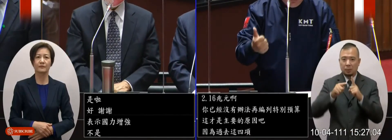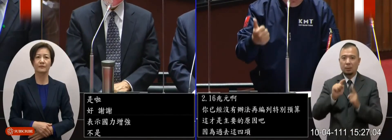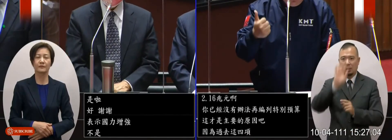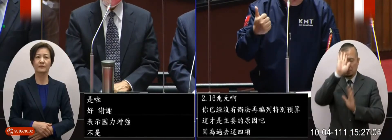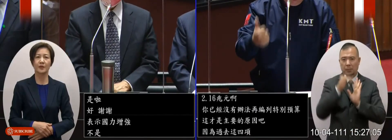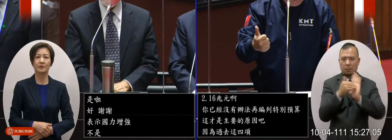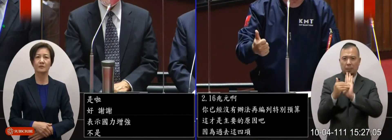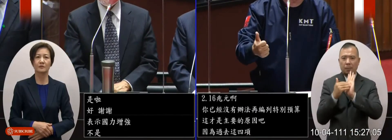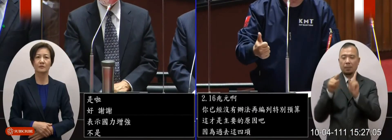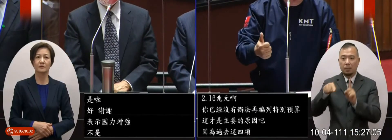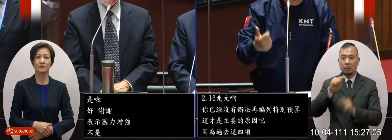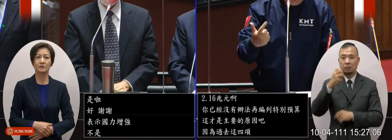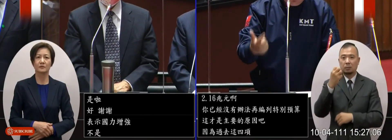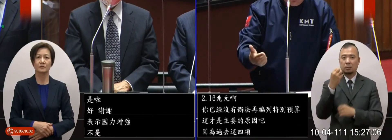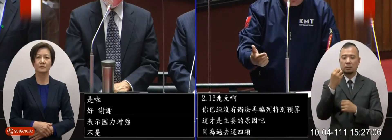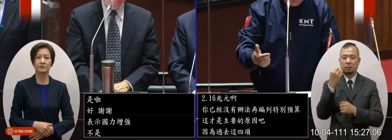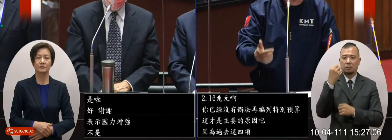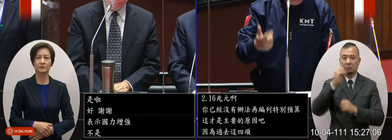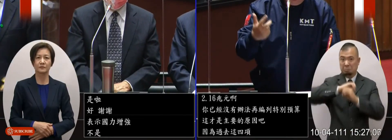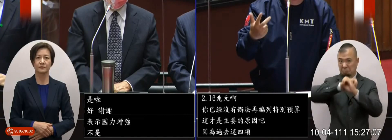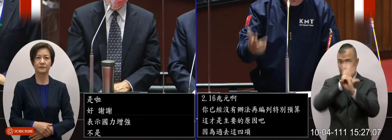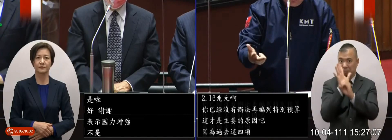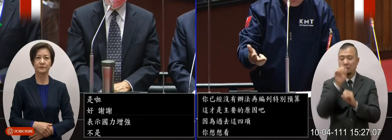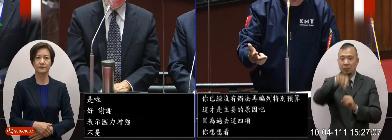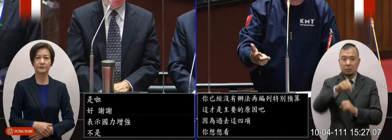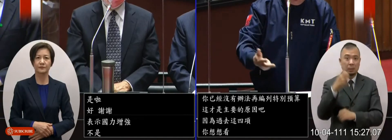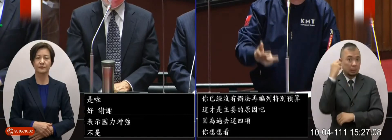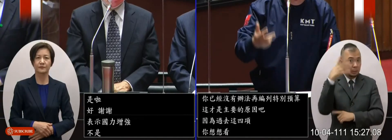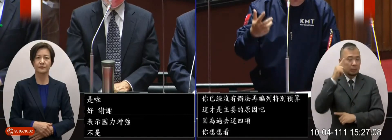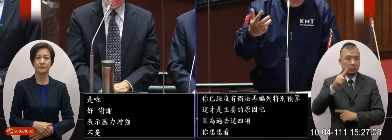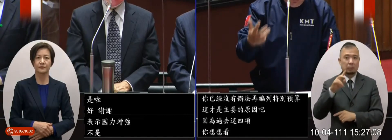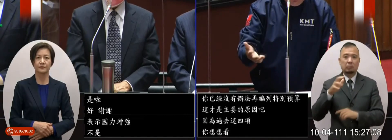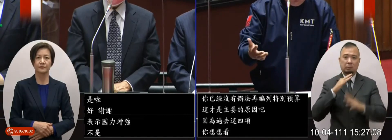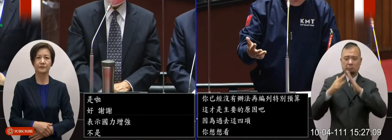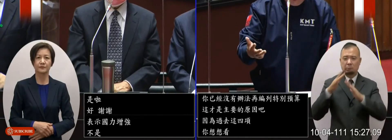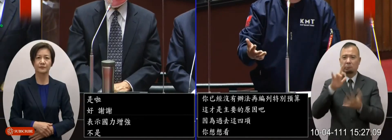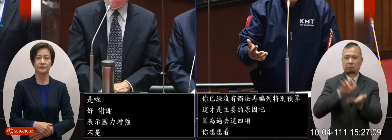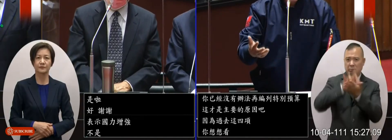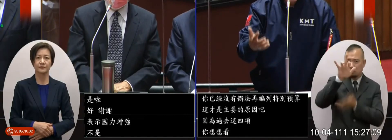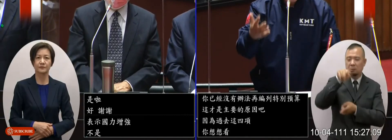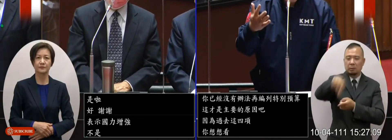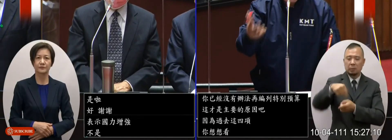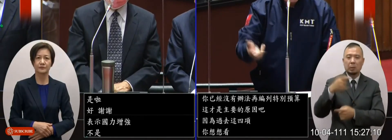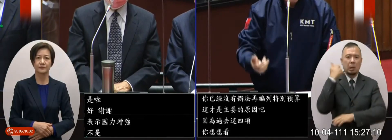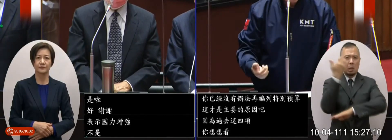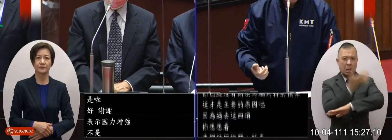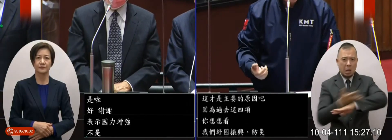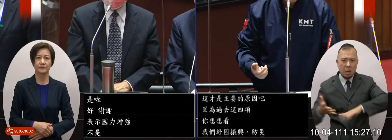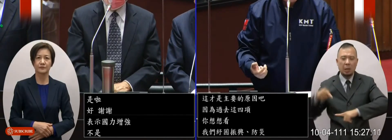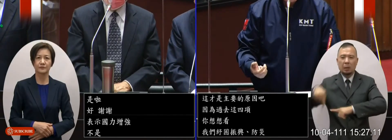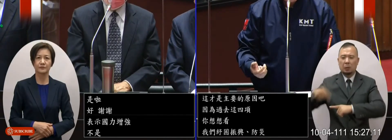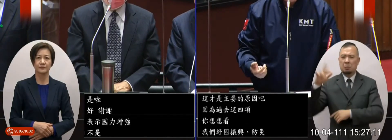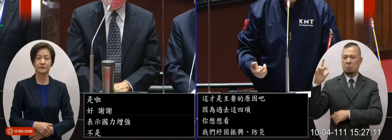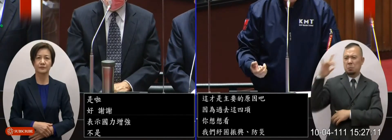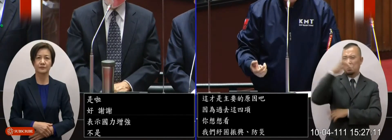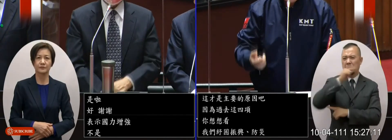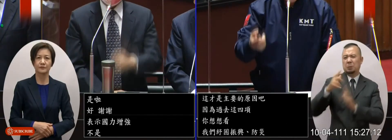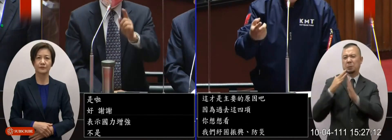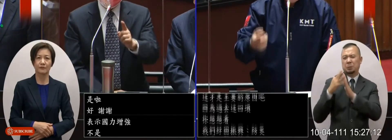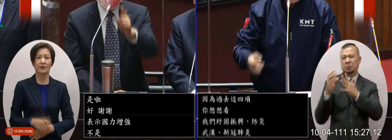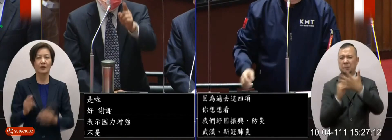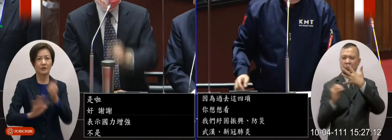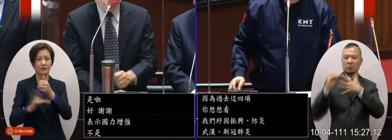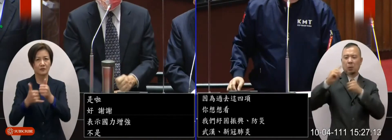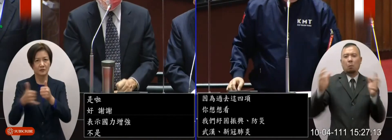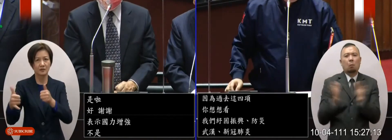汉那个新冠肺炎、新式战机采购、前瞻基础建设、海空战力提升，你这2兆多 委